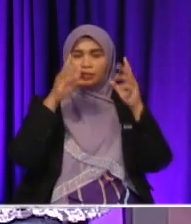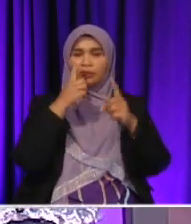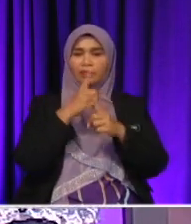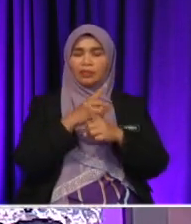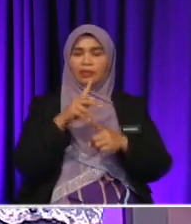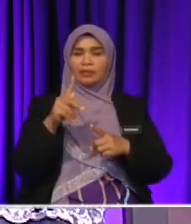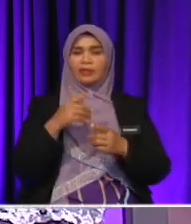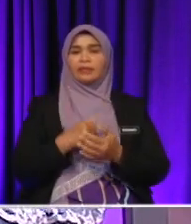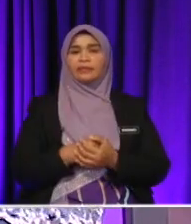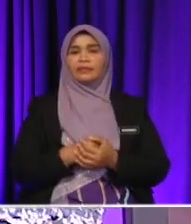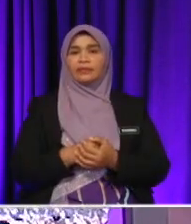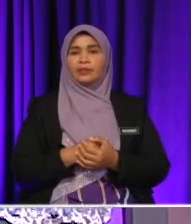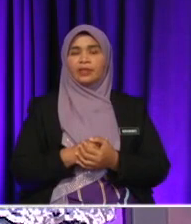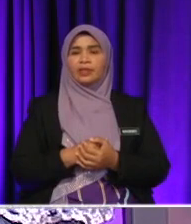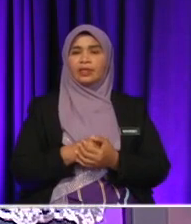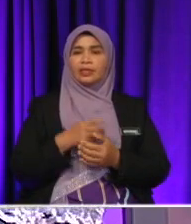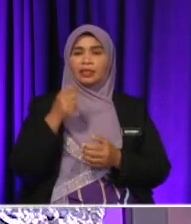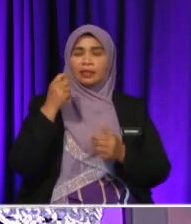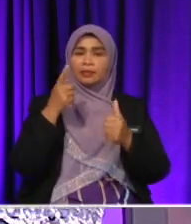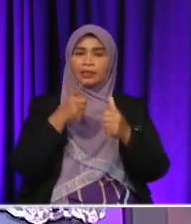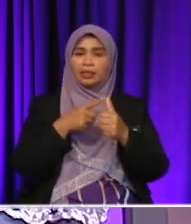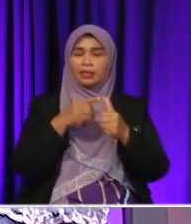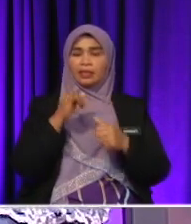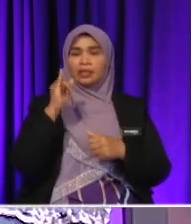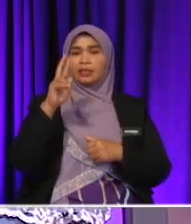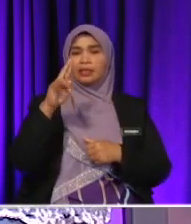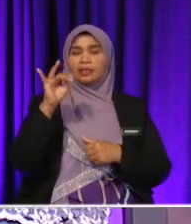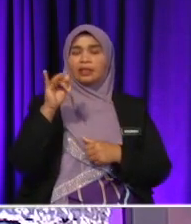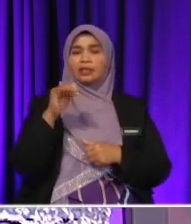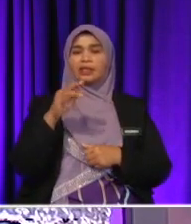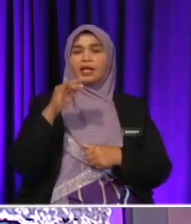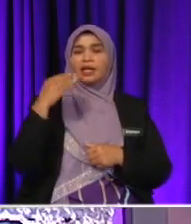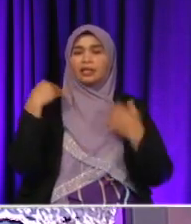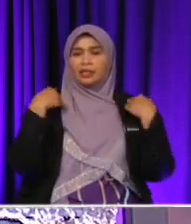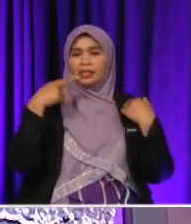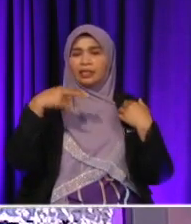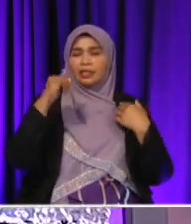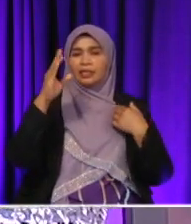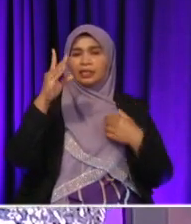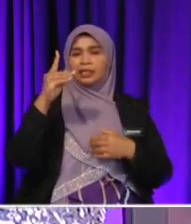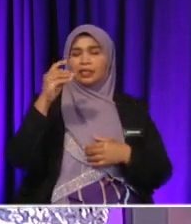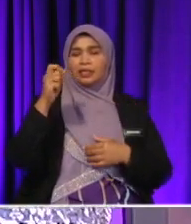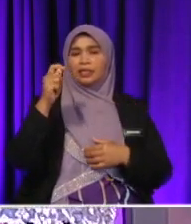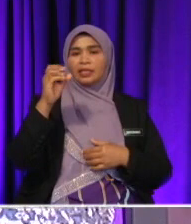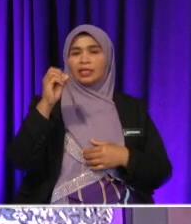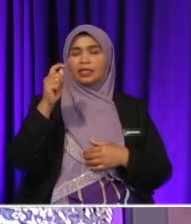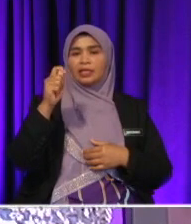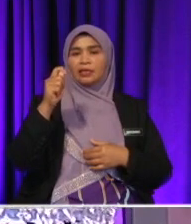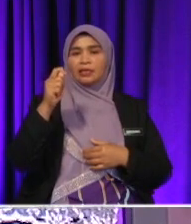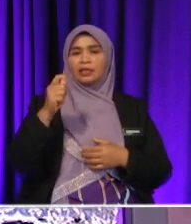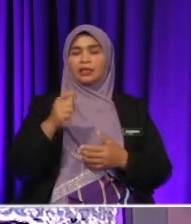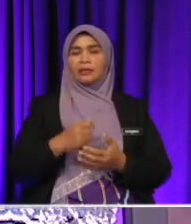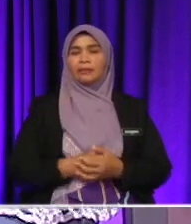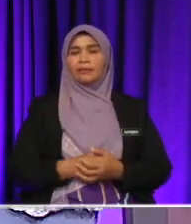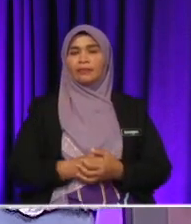cowok soal yang penyesuaian tadi pertama event Cakka daul mempunyai hidato Oke tapi tidak cukup lagi kalau untuk cowok macam itu